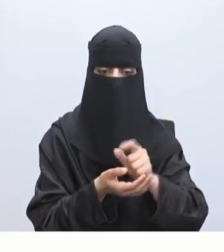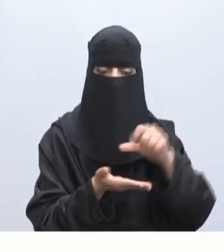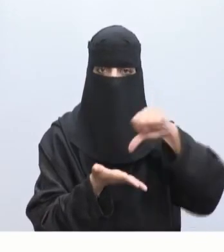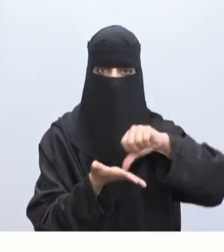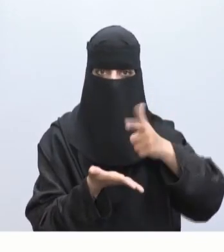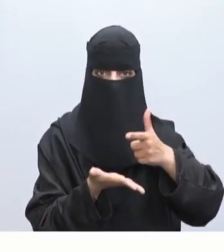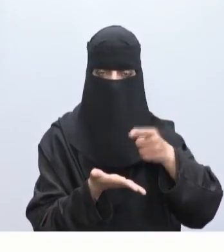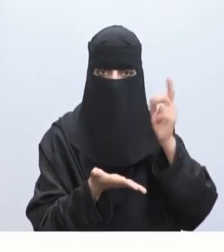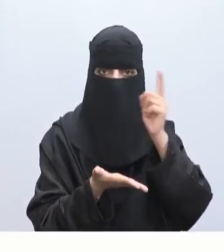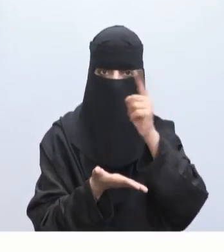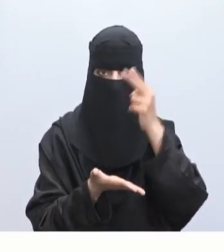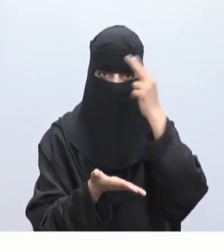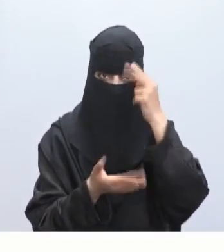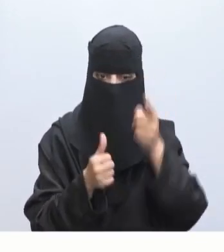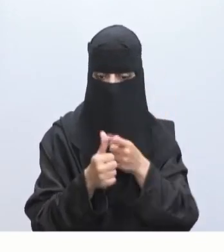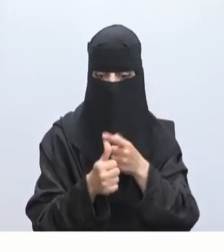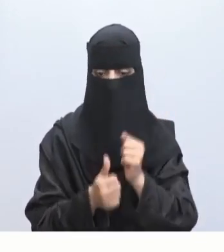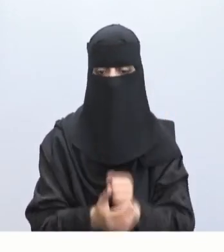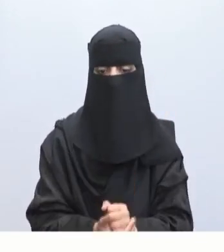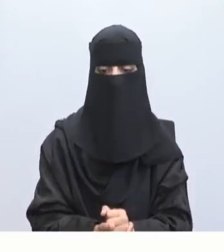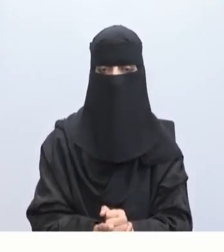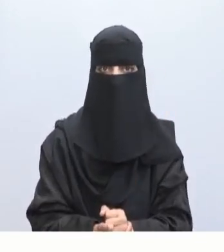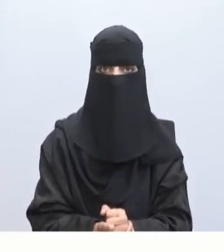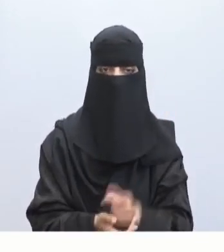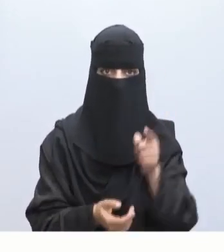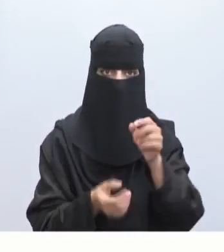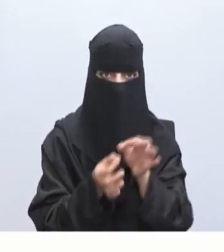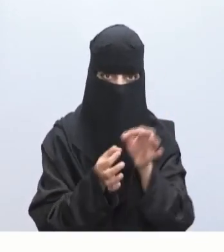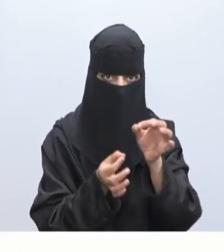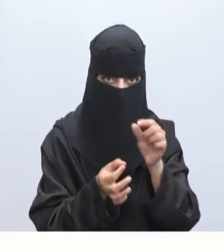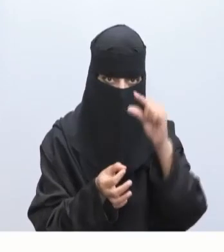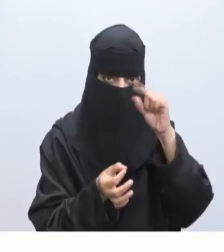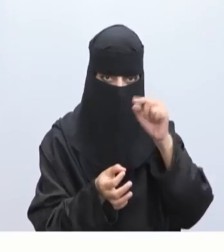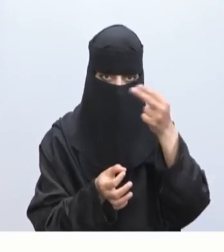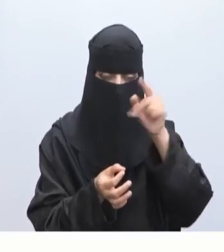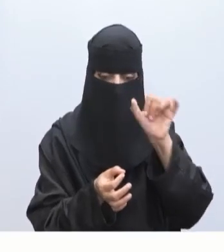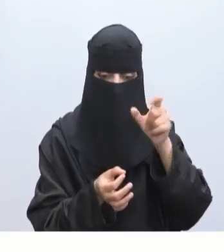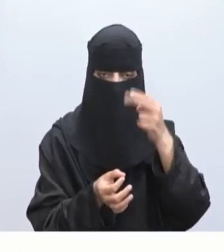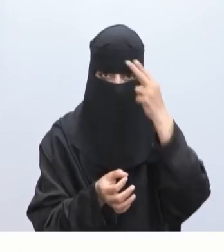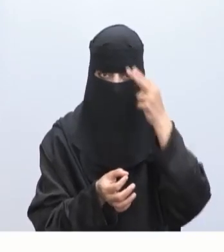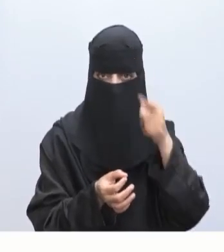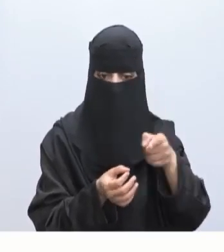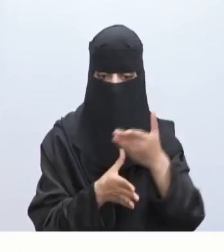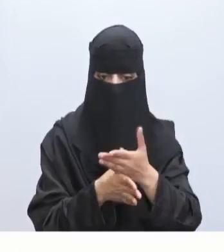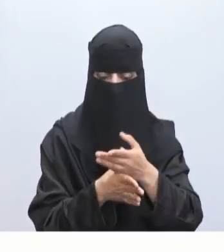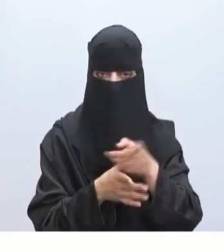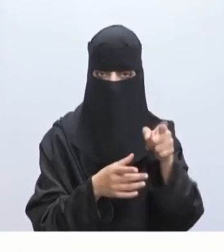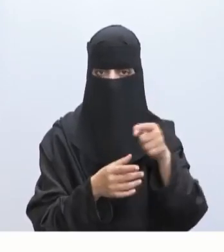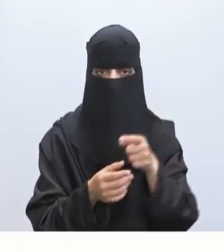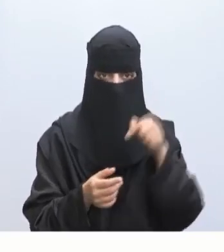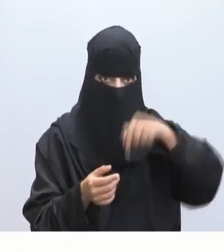السعوديه الاولى كانت الدرعيه هي عاصمه الدوله السعوديه الاولى